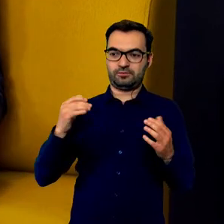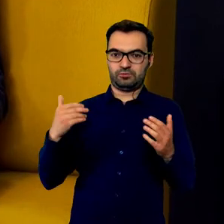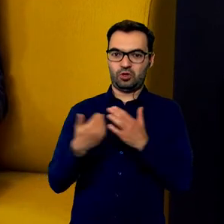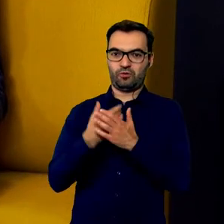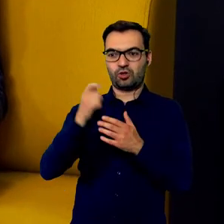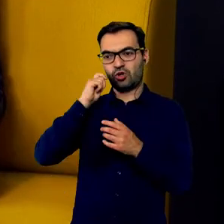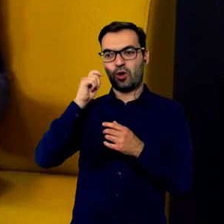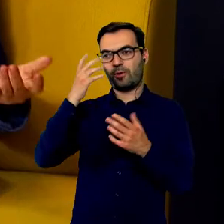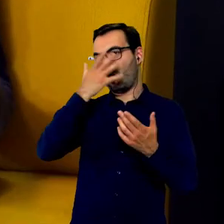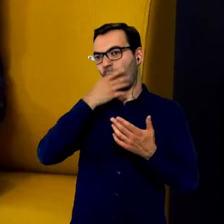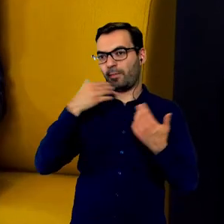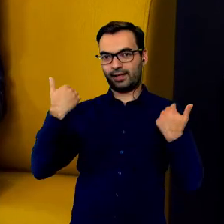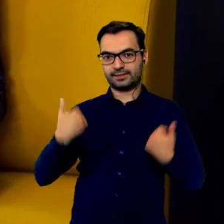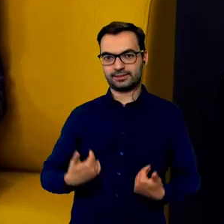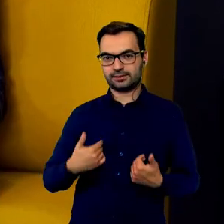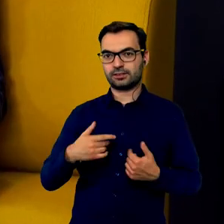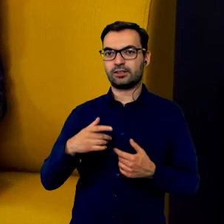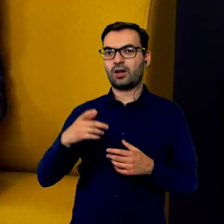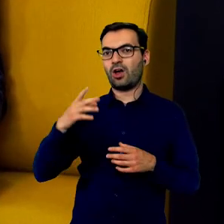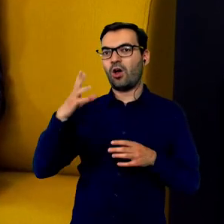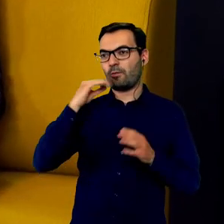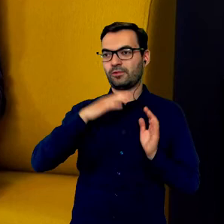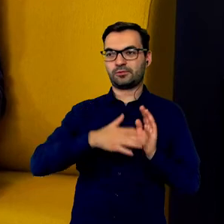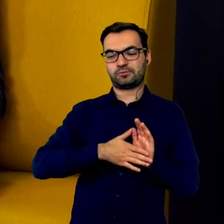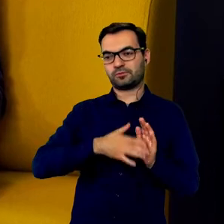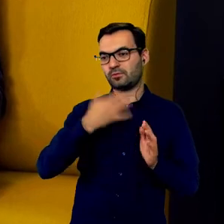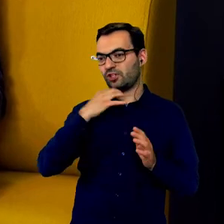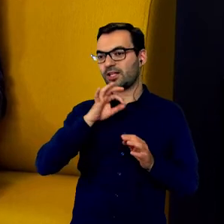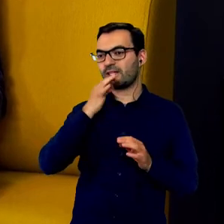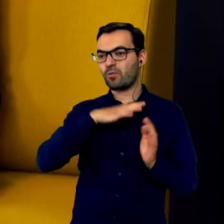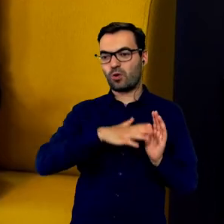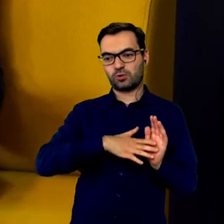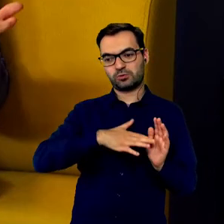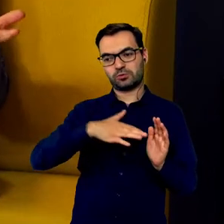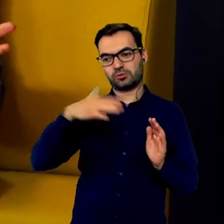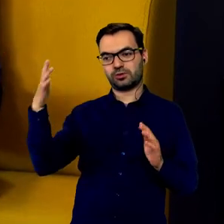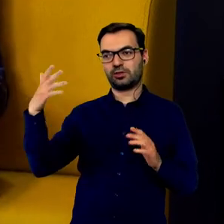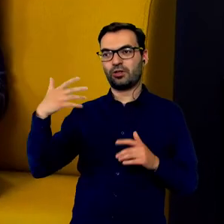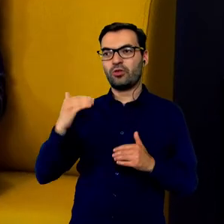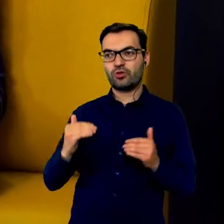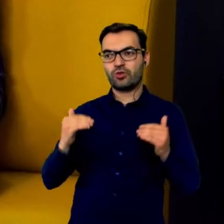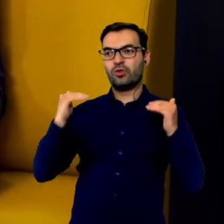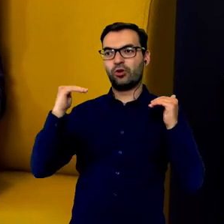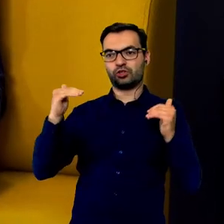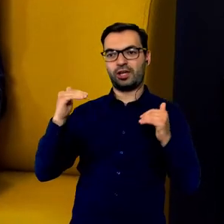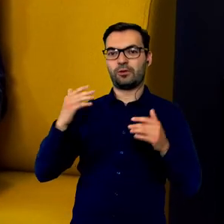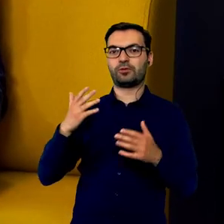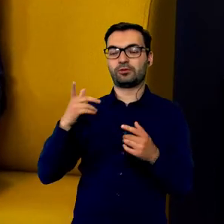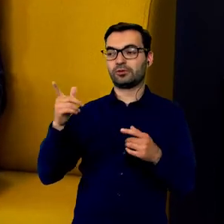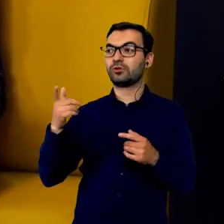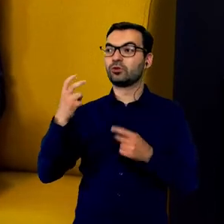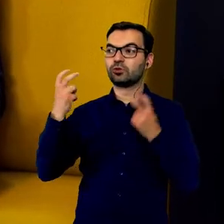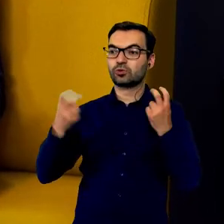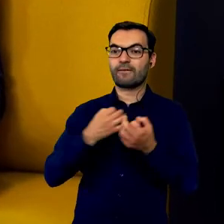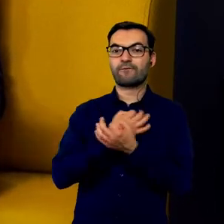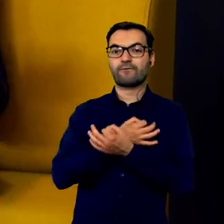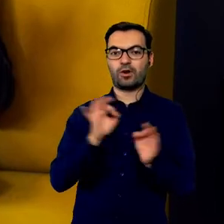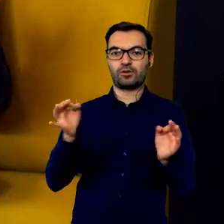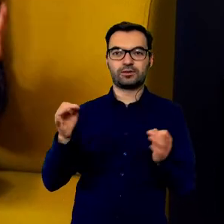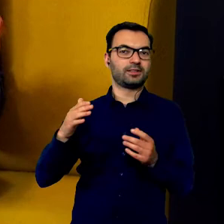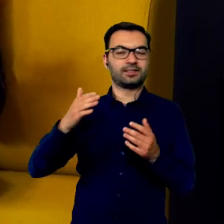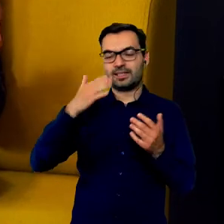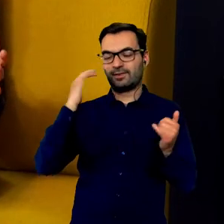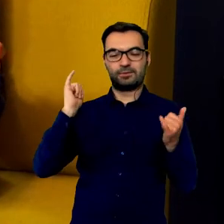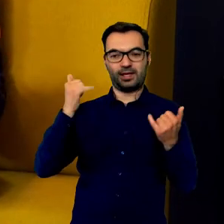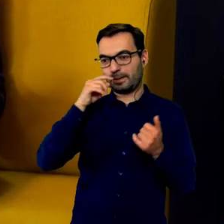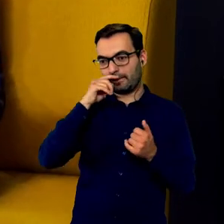Polki, od bardzo wczesnej młodości, podejrzałość, poszukiwanie wolności. To, co pani mówiła, nie znam recepty.